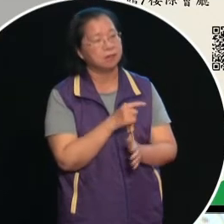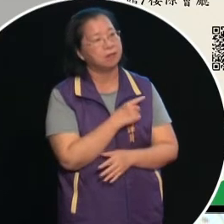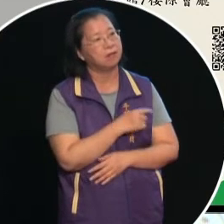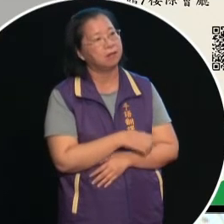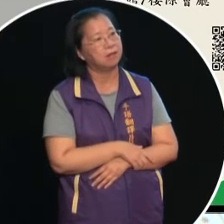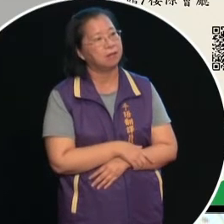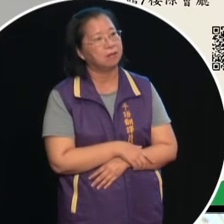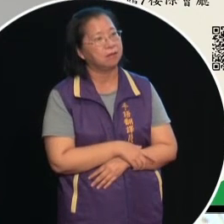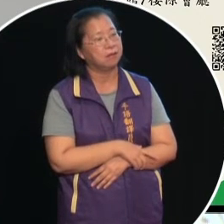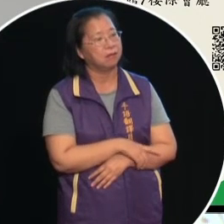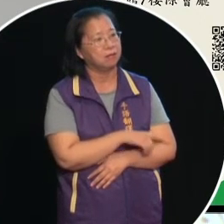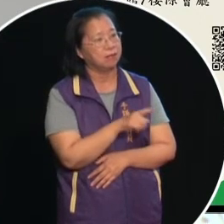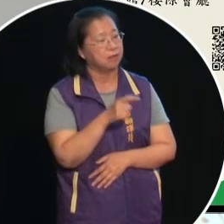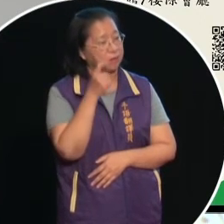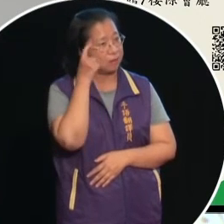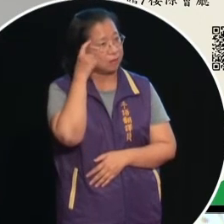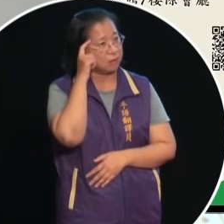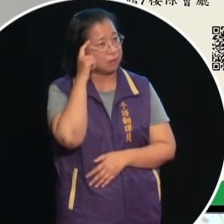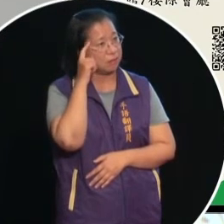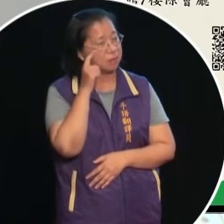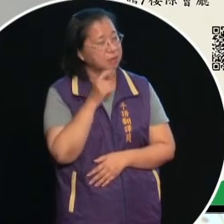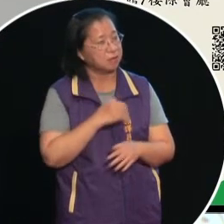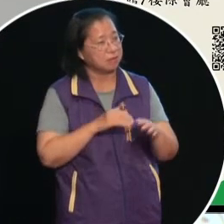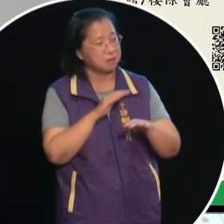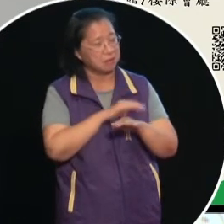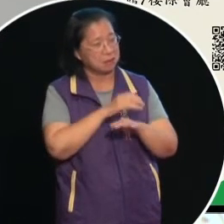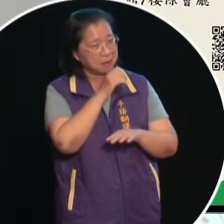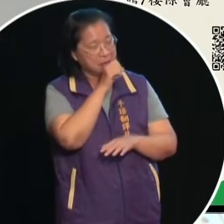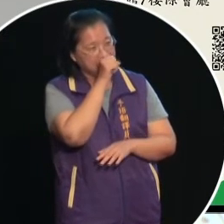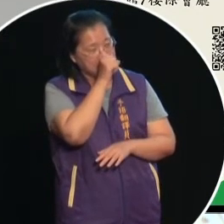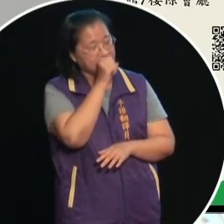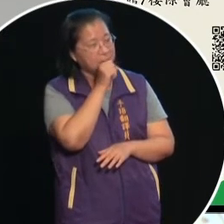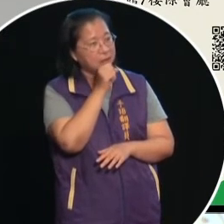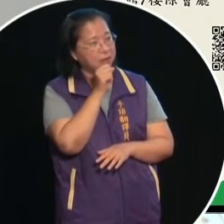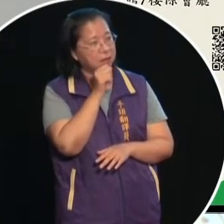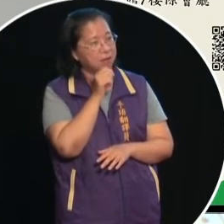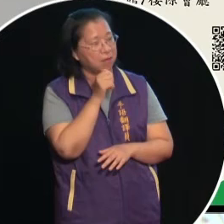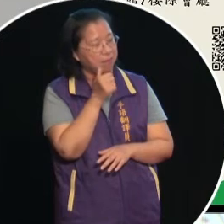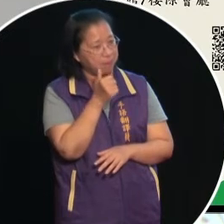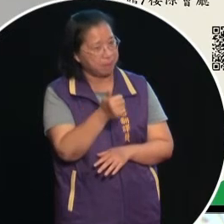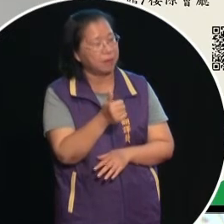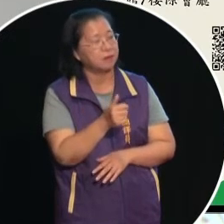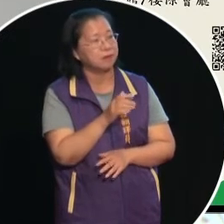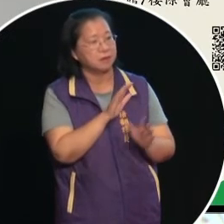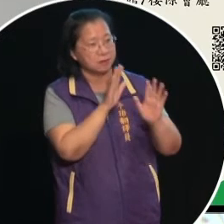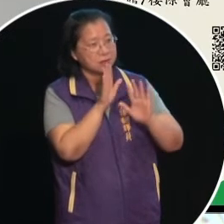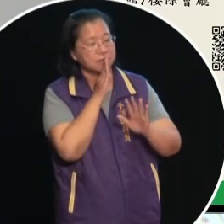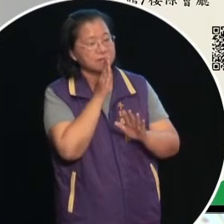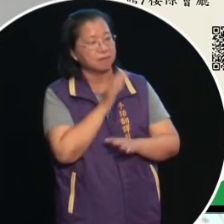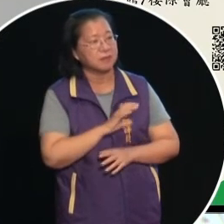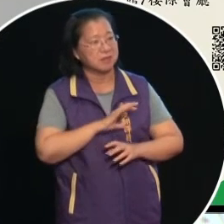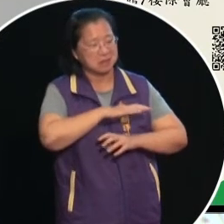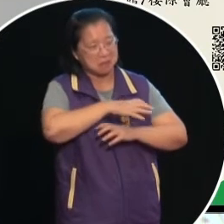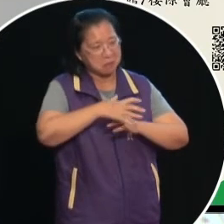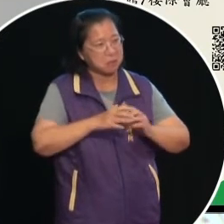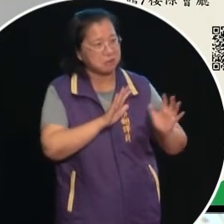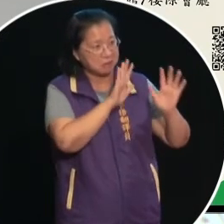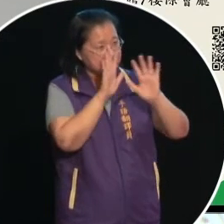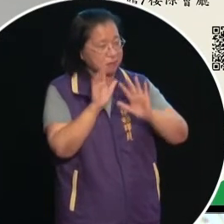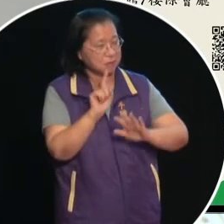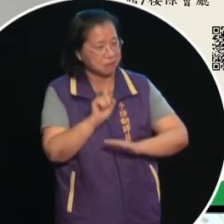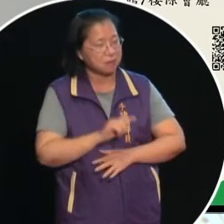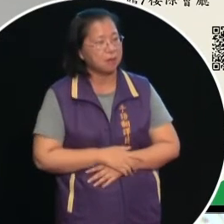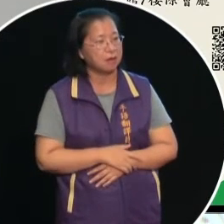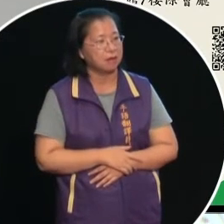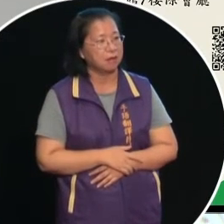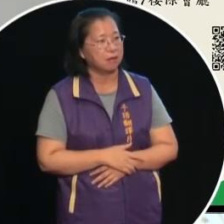然大家都可以想象到有更好的、更理想的状态。不过还是要目前在这个国际情势之下保